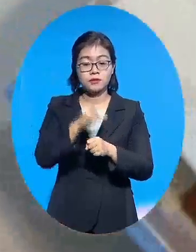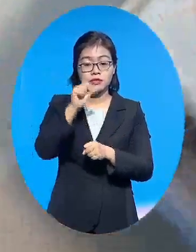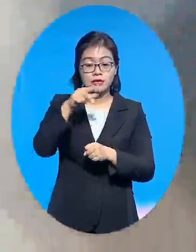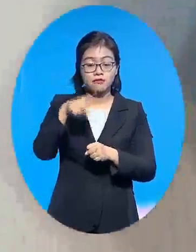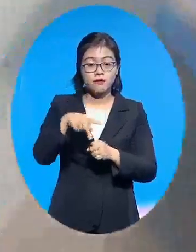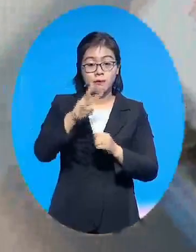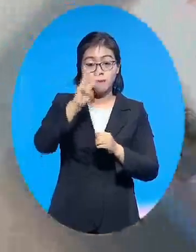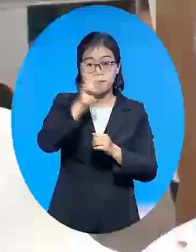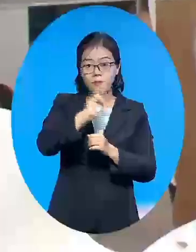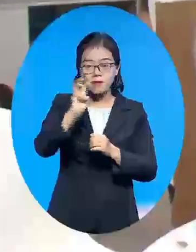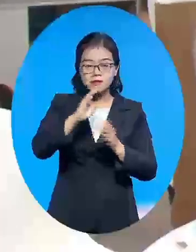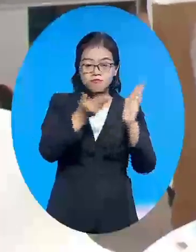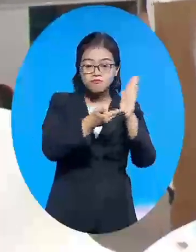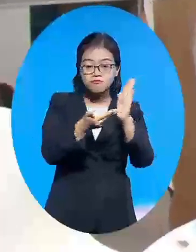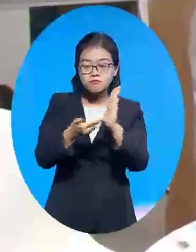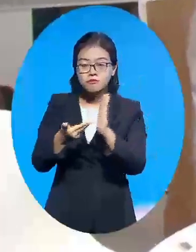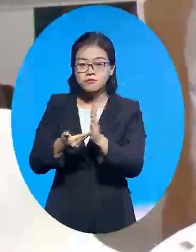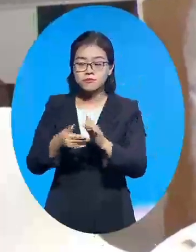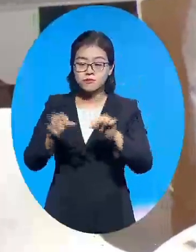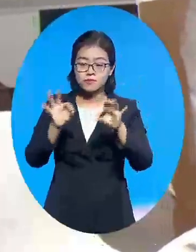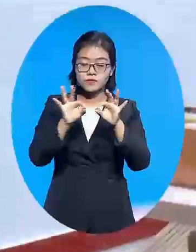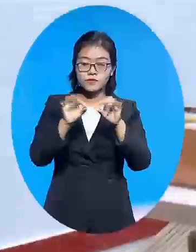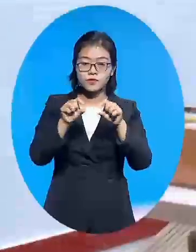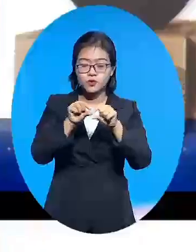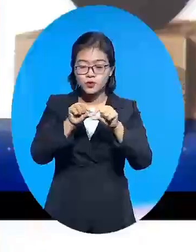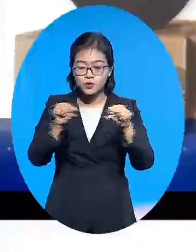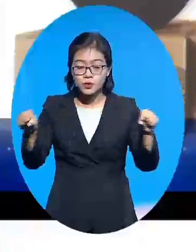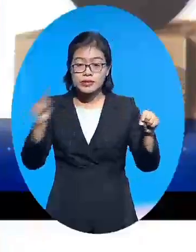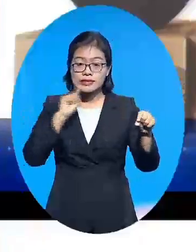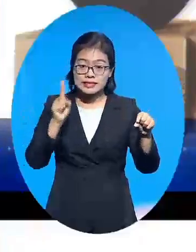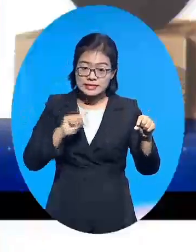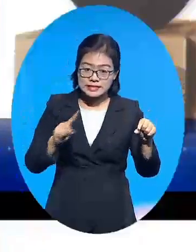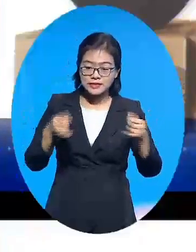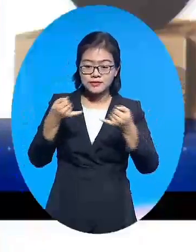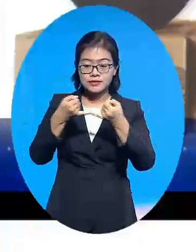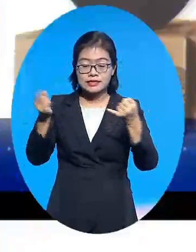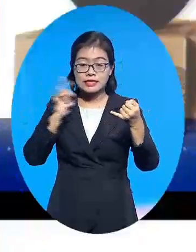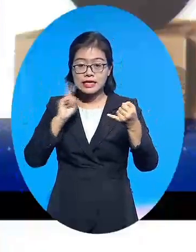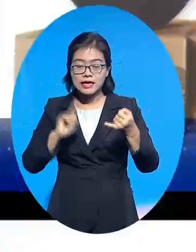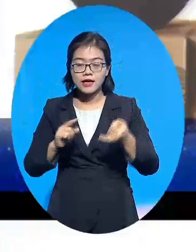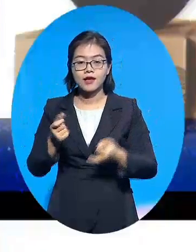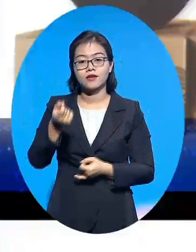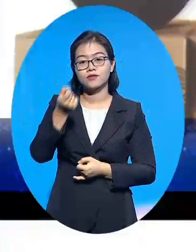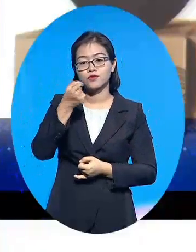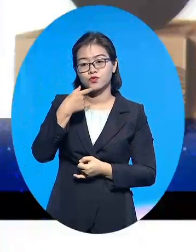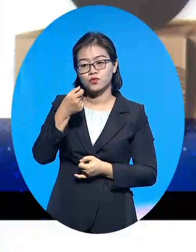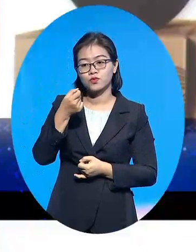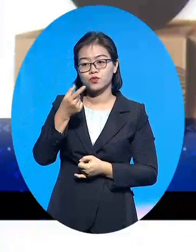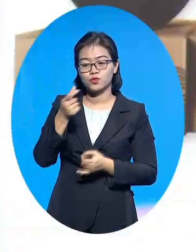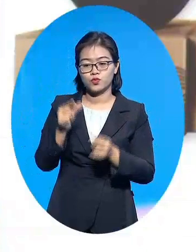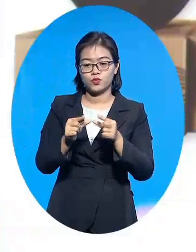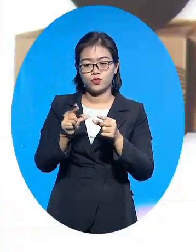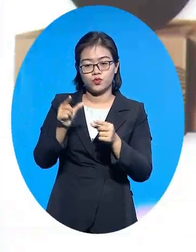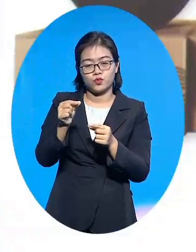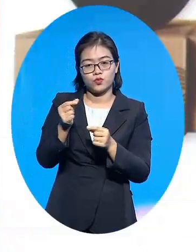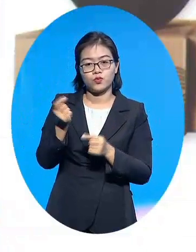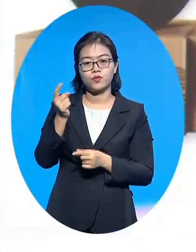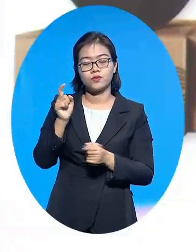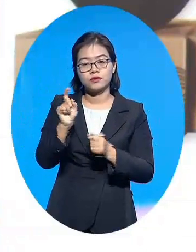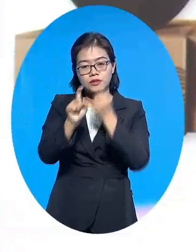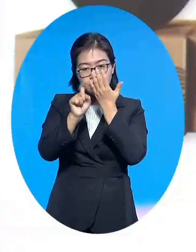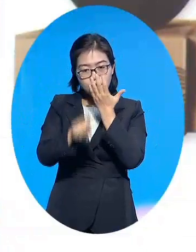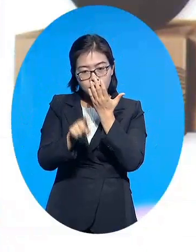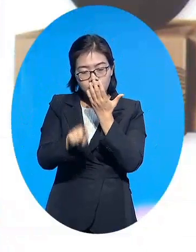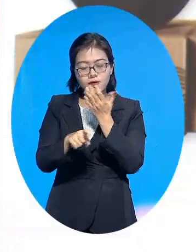chia làm 3 nhóm chính là que hàn điện dây hàng và thuốc hàng các sản phẩm về